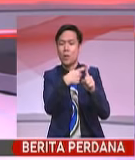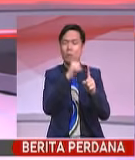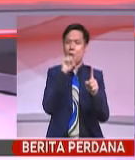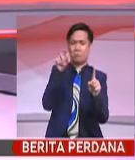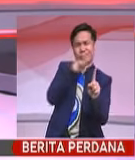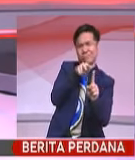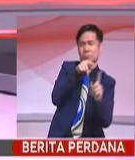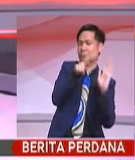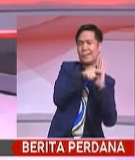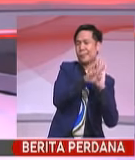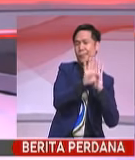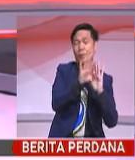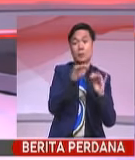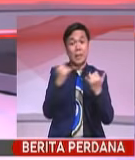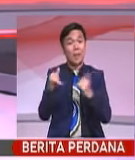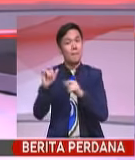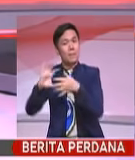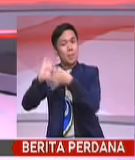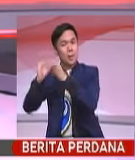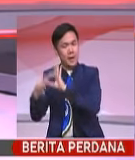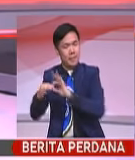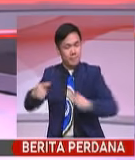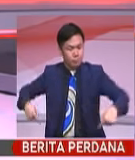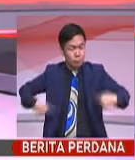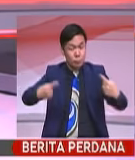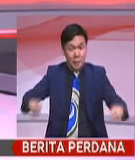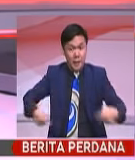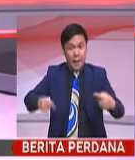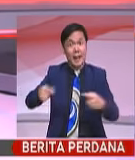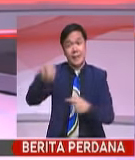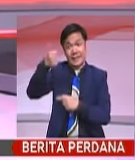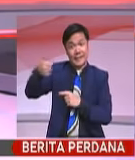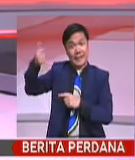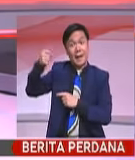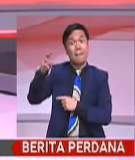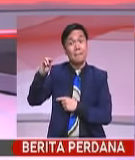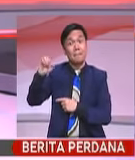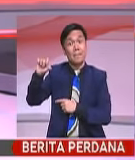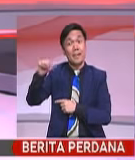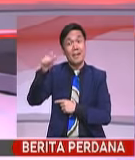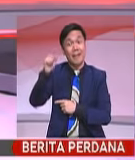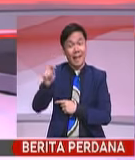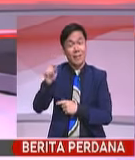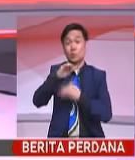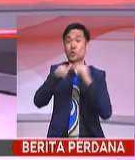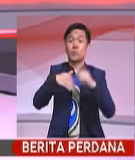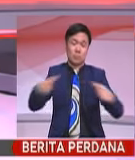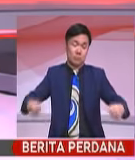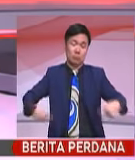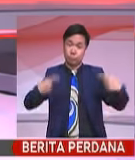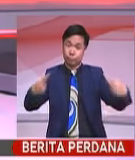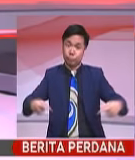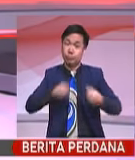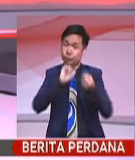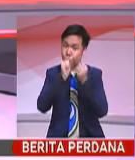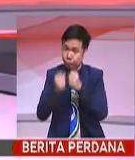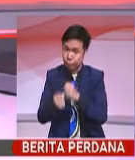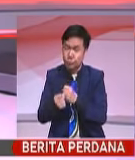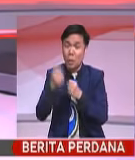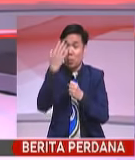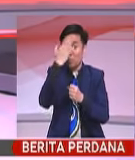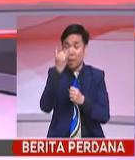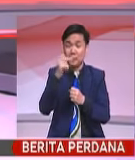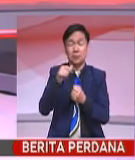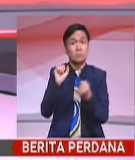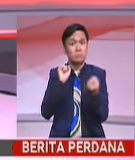Presiden Majlis Paralimpik Malaysia MPM, Datuk Seri Megat D. Syahriman Megat Zaharudin terhadap semua atlet para negara. Ini kerana atlet